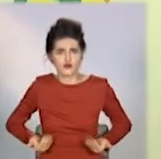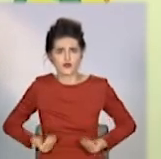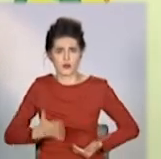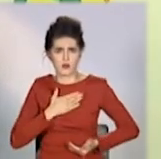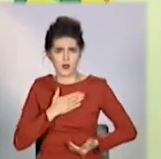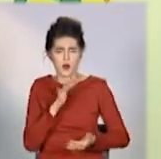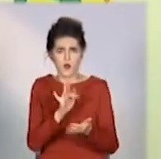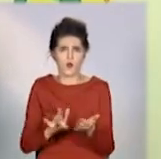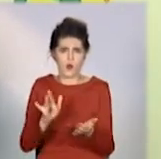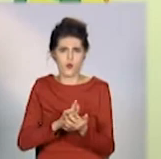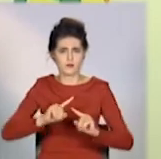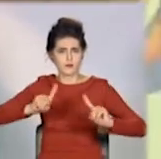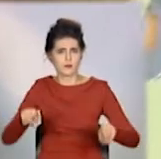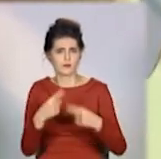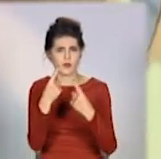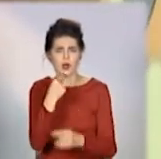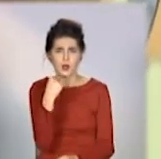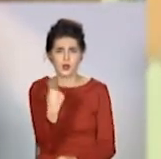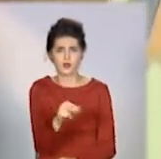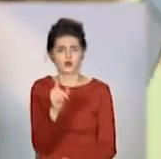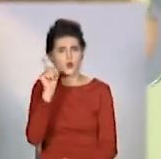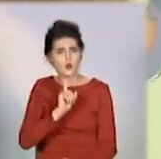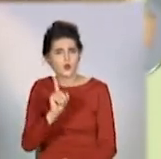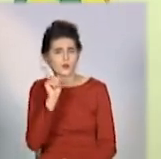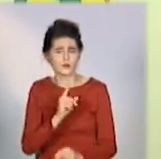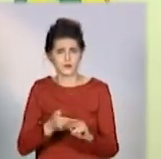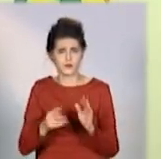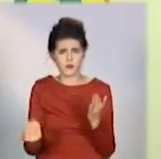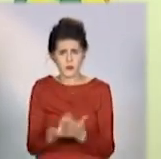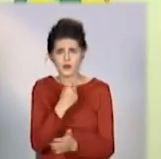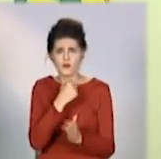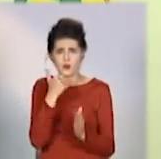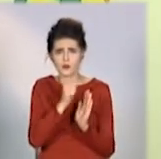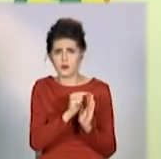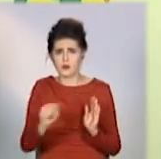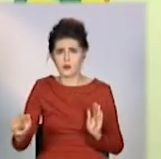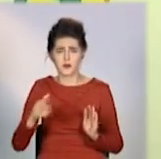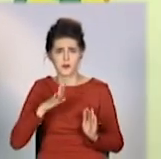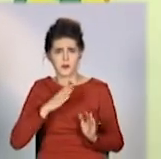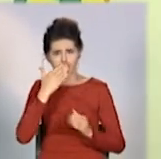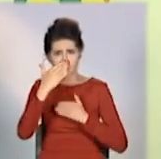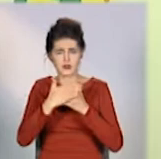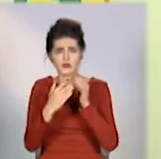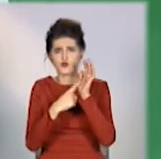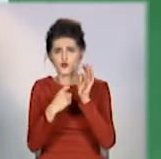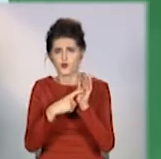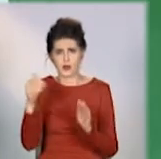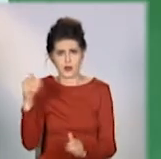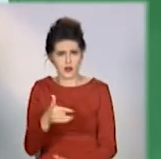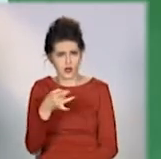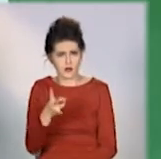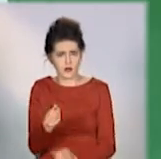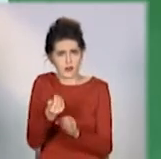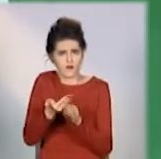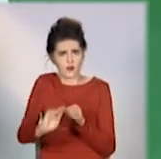місті краще, робити її більш комфортною. В цьому році було потрачено на нашому підприємстві більше 600 тисяч гривень. Місто